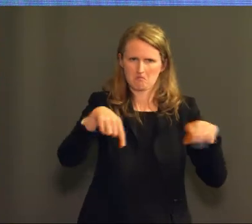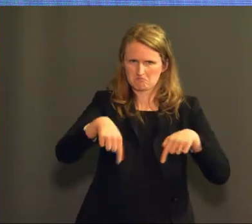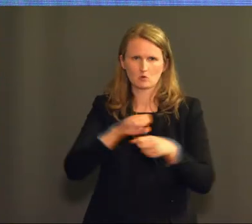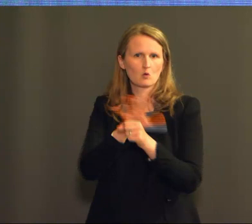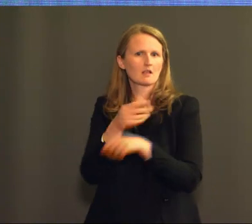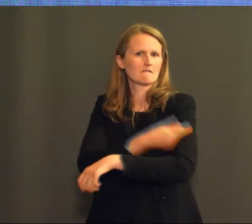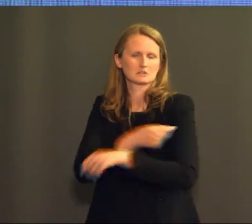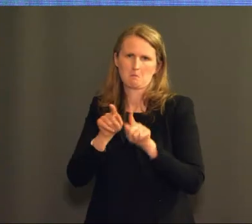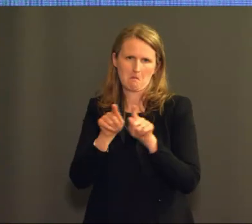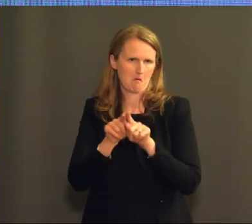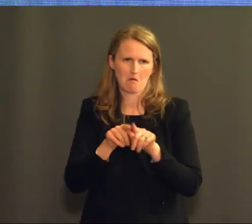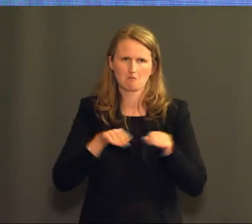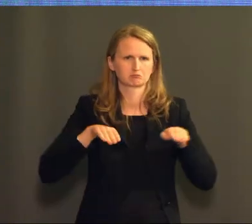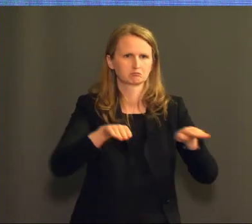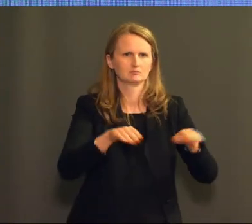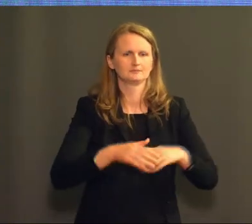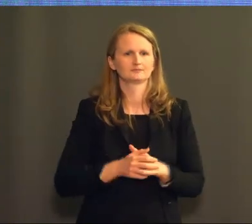toute connaissance de cause.